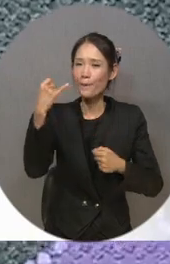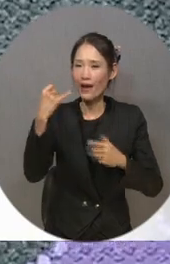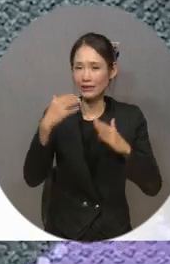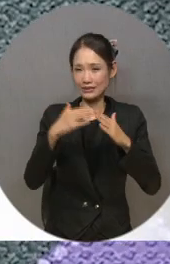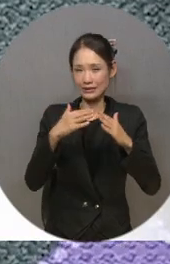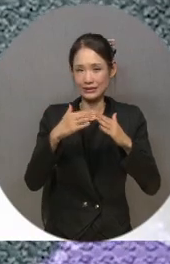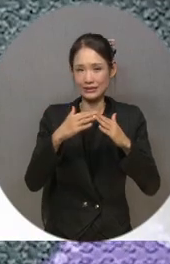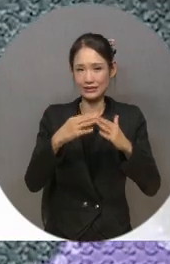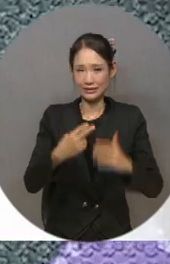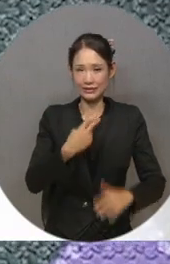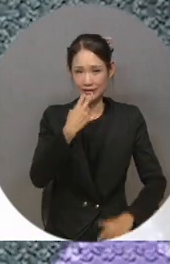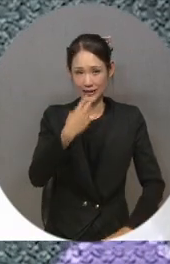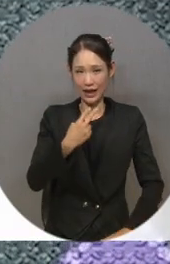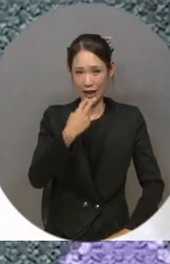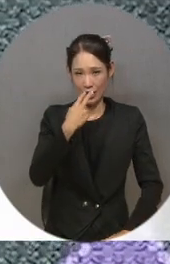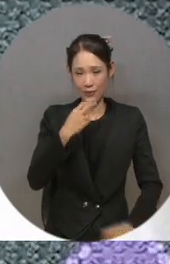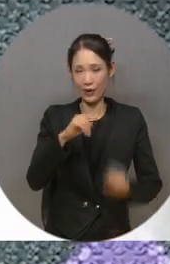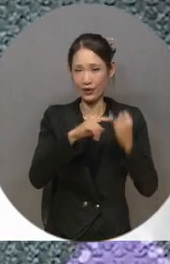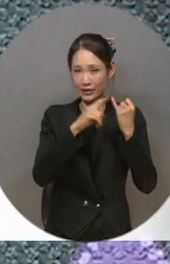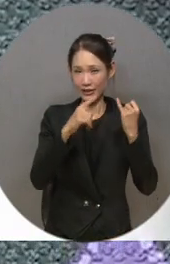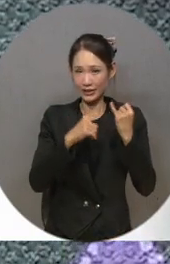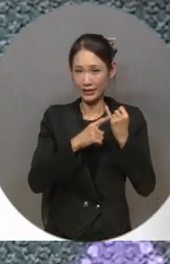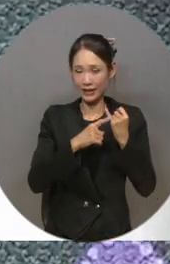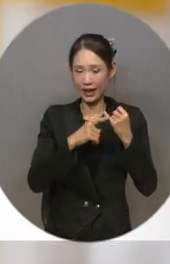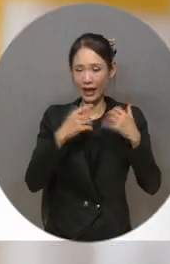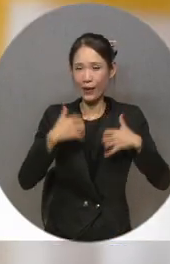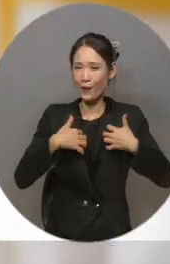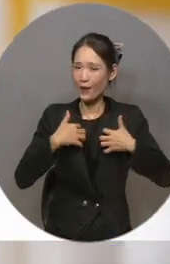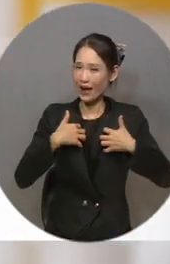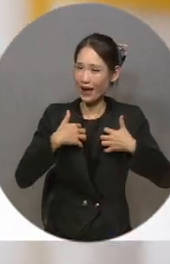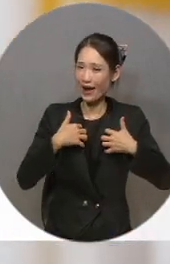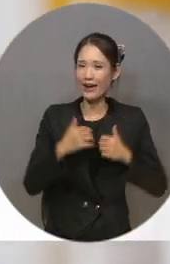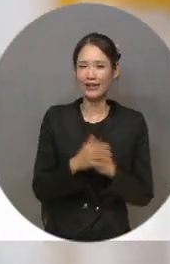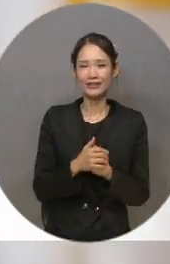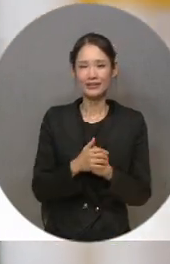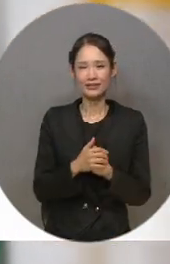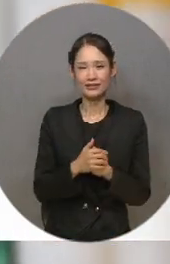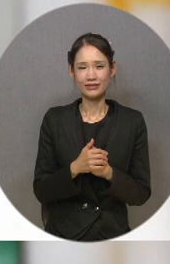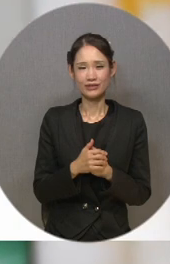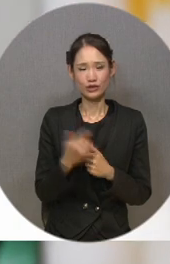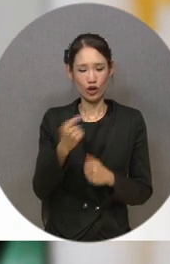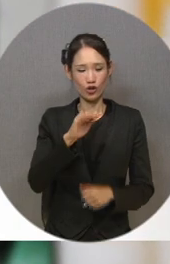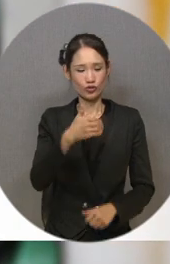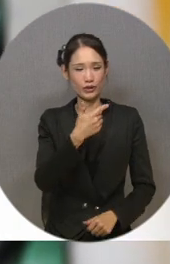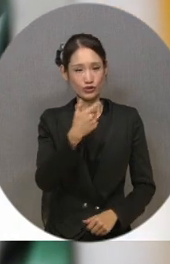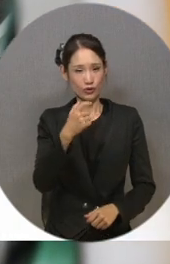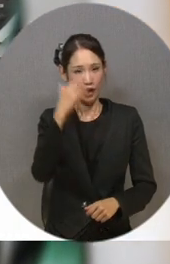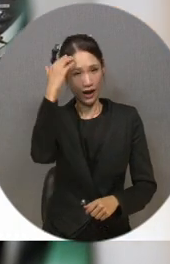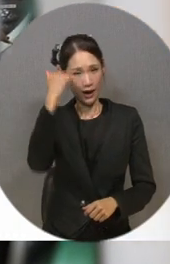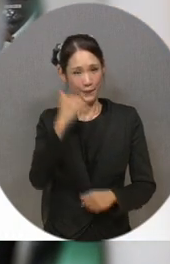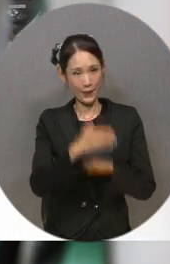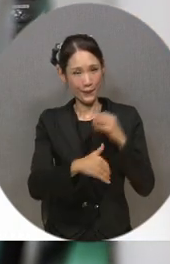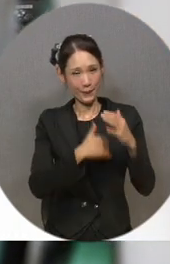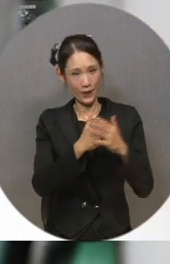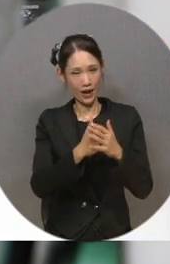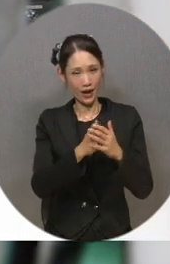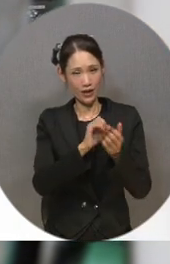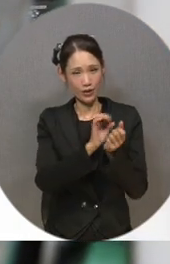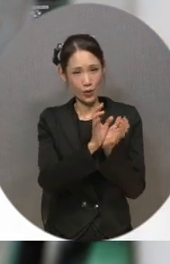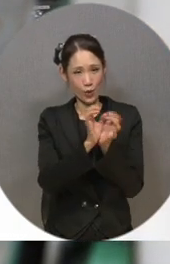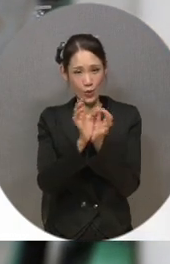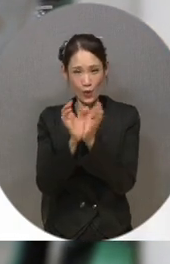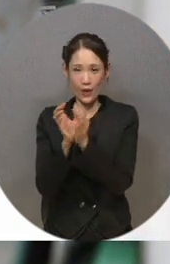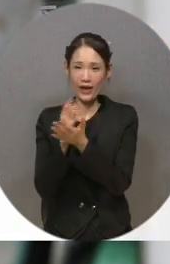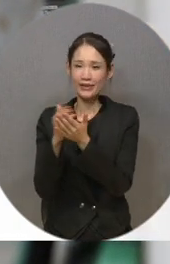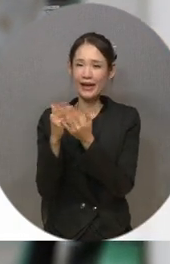하는 생명 잉태 황이 60년 한국화단의 건국이며 꽃게 작가로 알려진